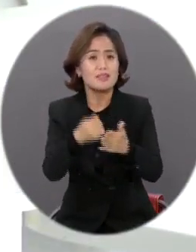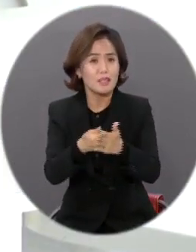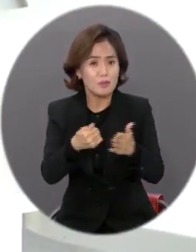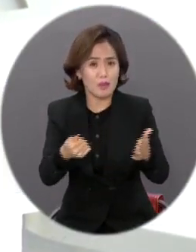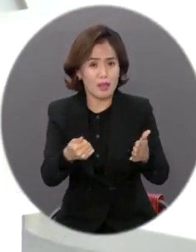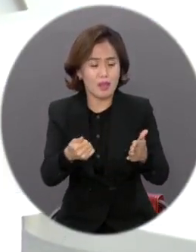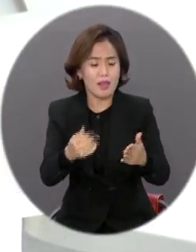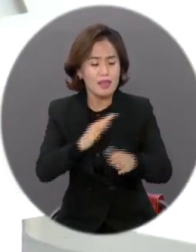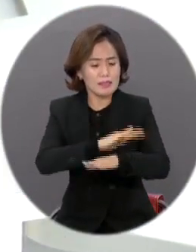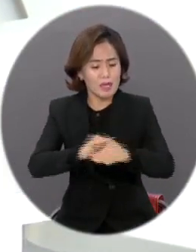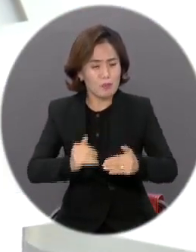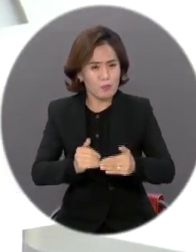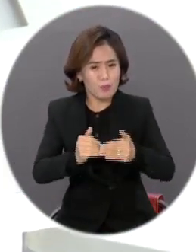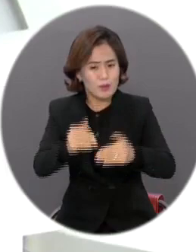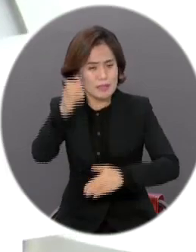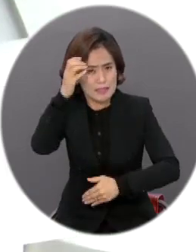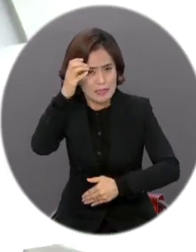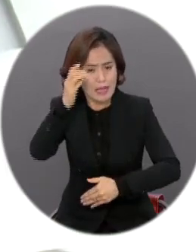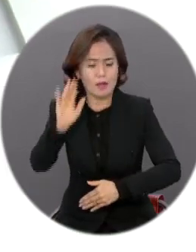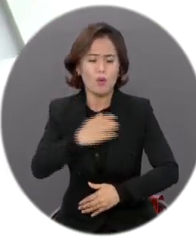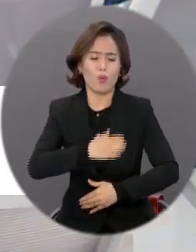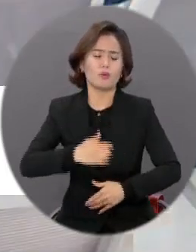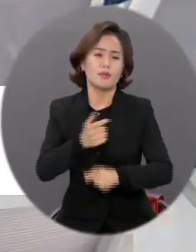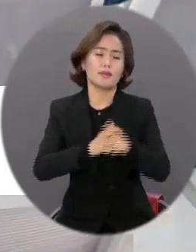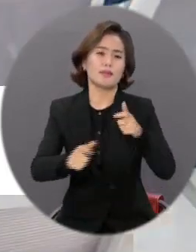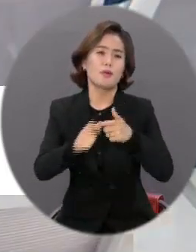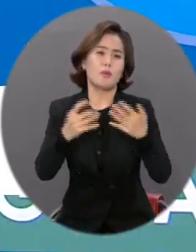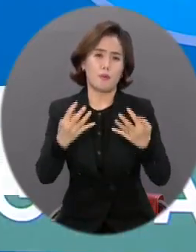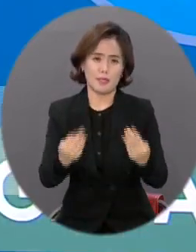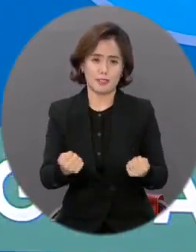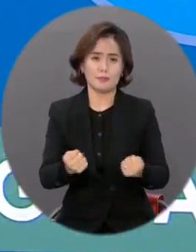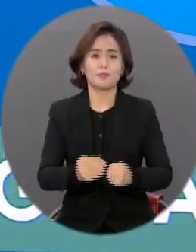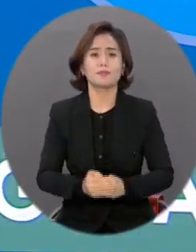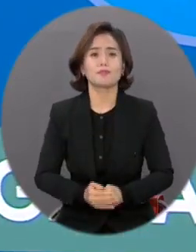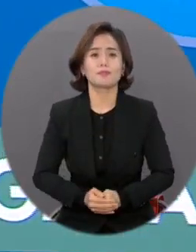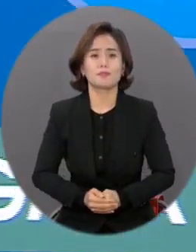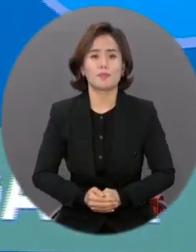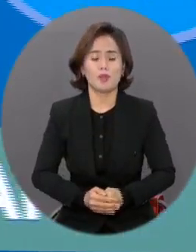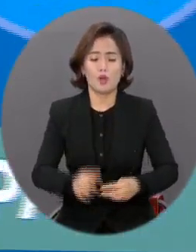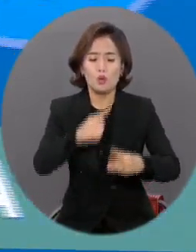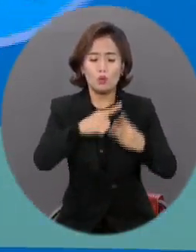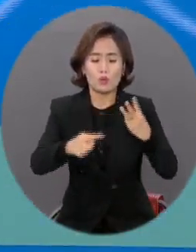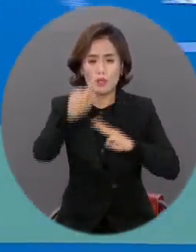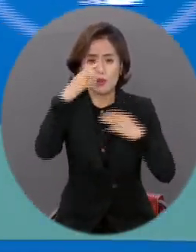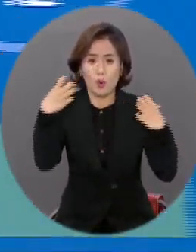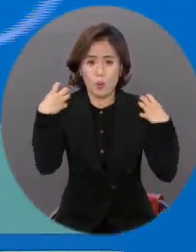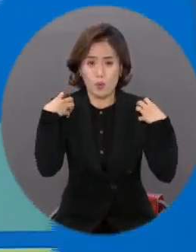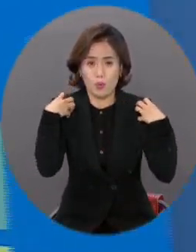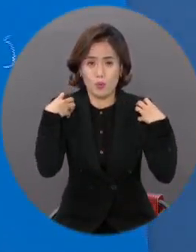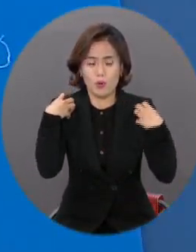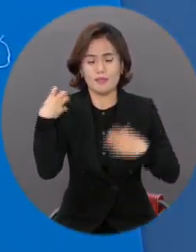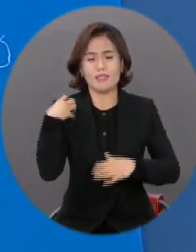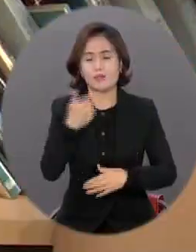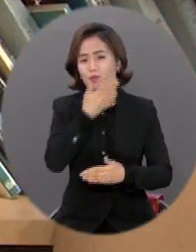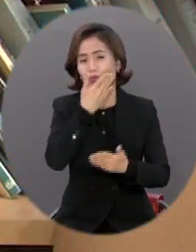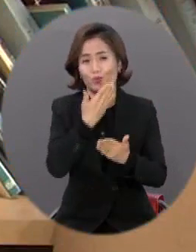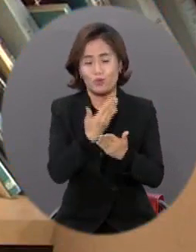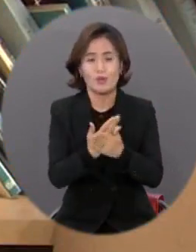만큼 순항에 대한 기대보다는 우려가 더 높은 게 사실입니다. 윤석열 정부의 역할이 중요한